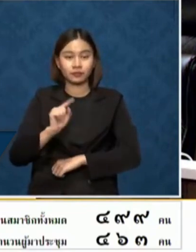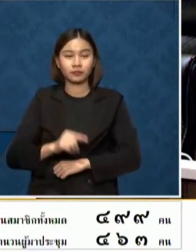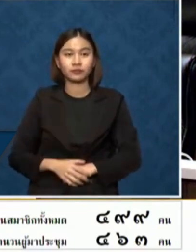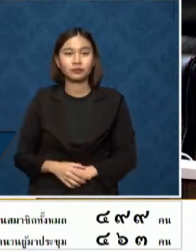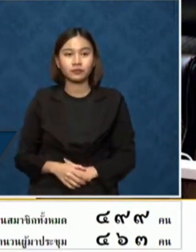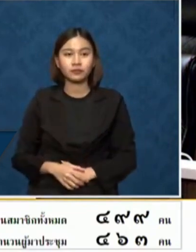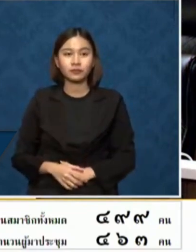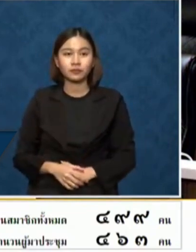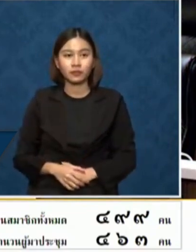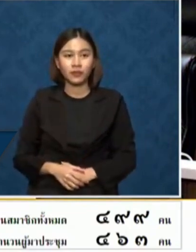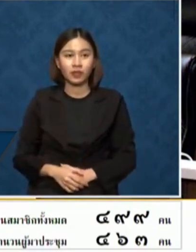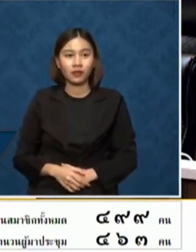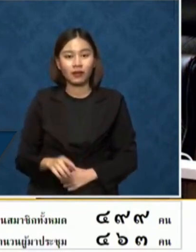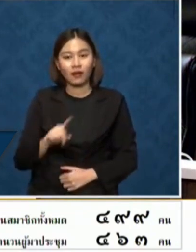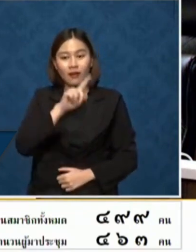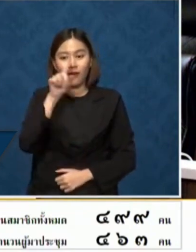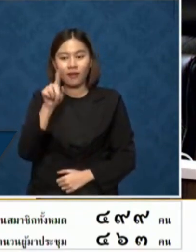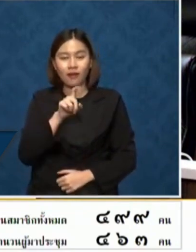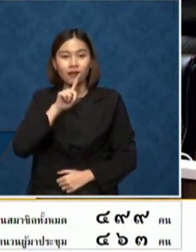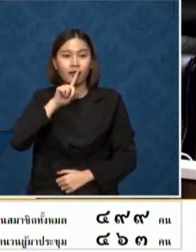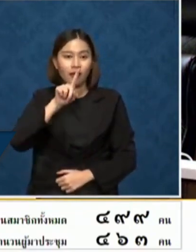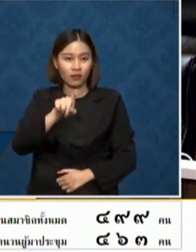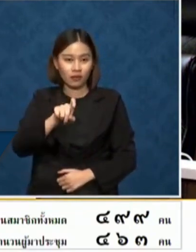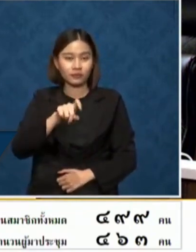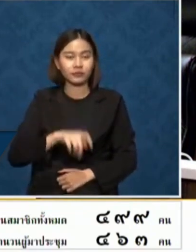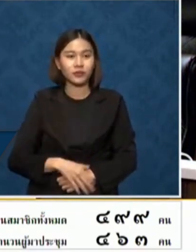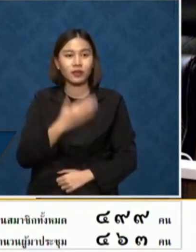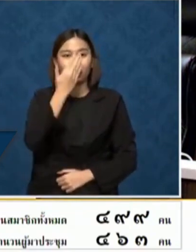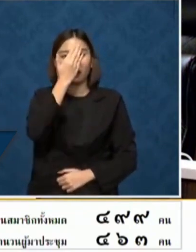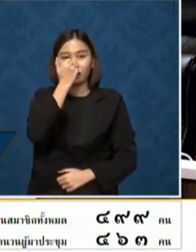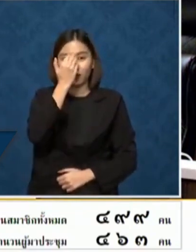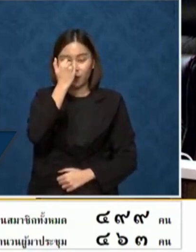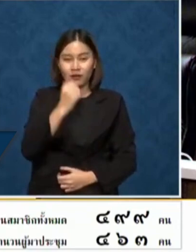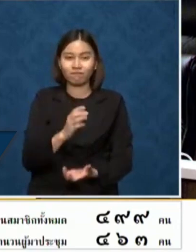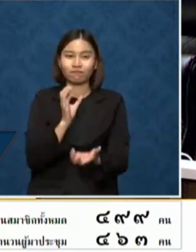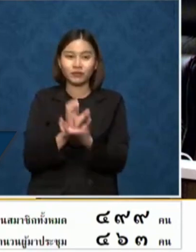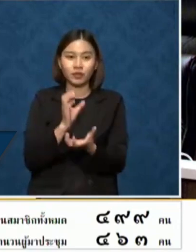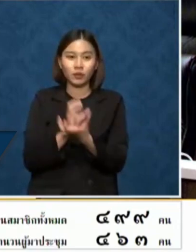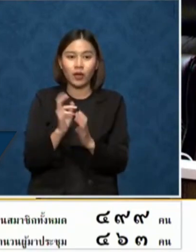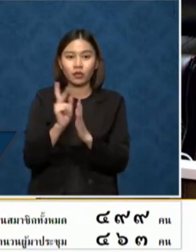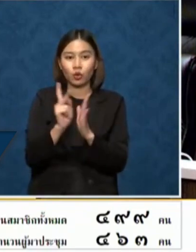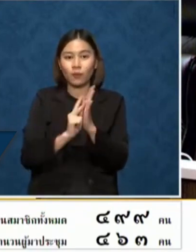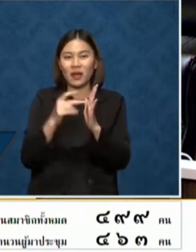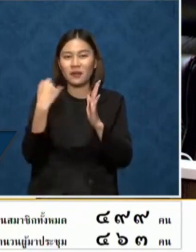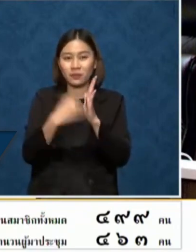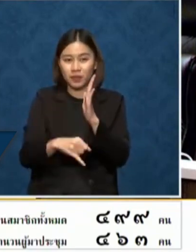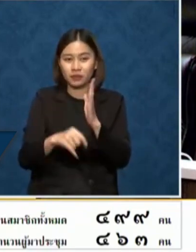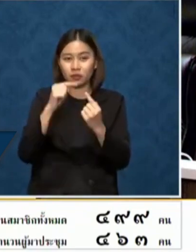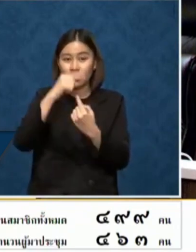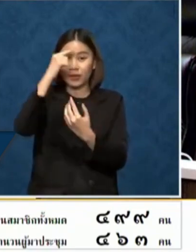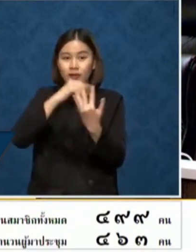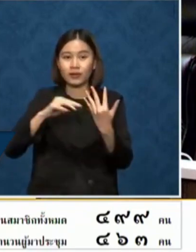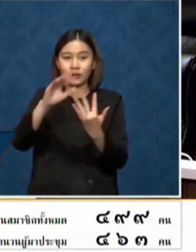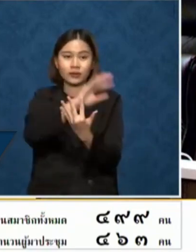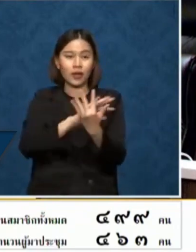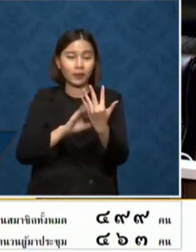ครับคำถามเลยทำไมการพนันถึงไม่ถูกกฎหมายในเมือง